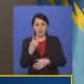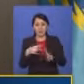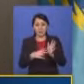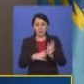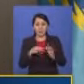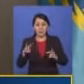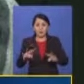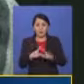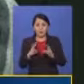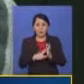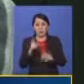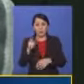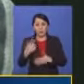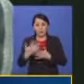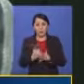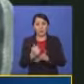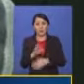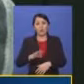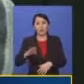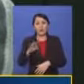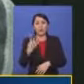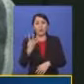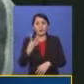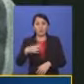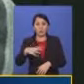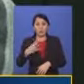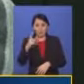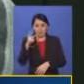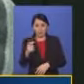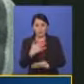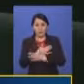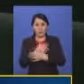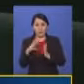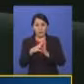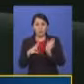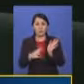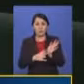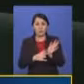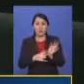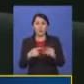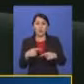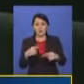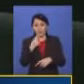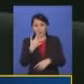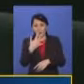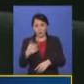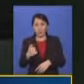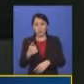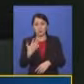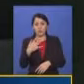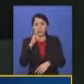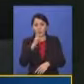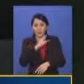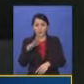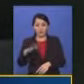8 адам құтқарылды. Жыл басынан бері облыста 44 адам өрттен мерт болса, 18 адам түрлі дене жарақатын алды. Оның бесеуі бала.